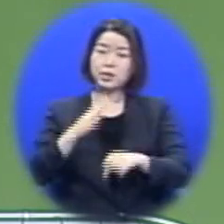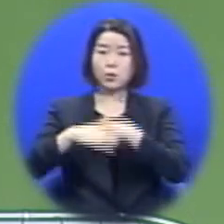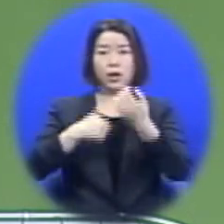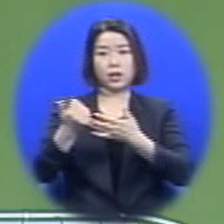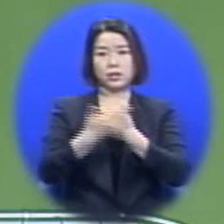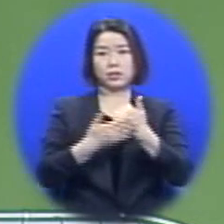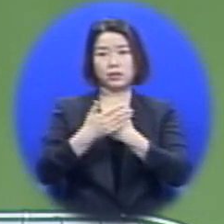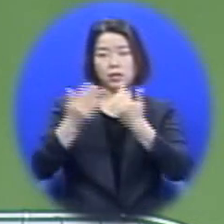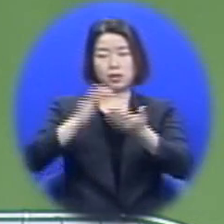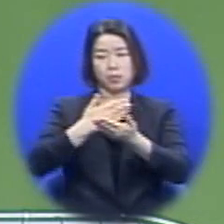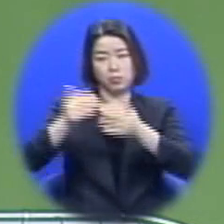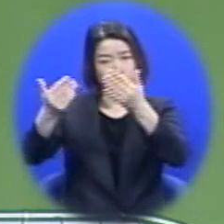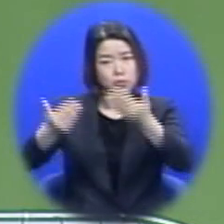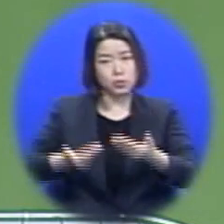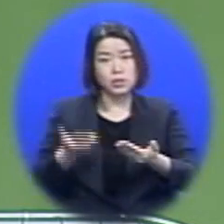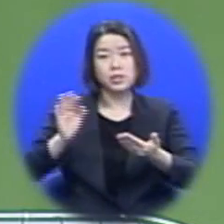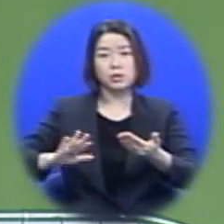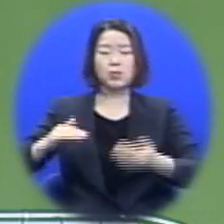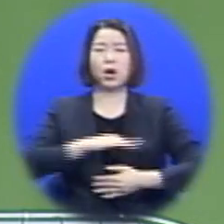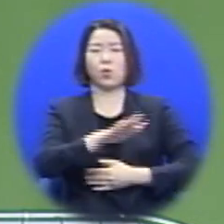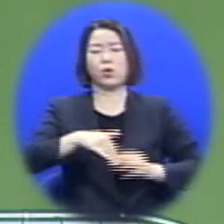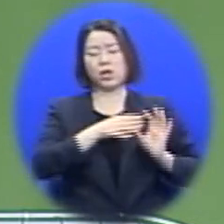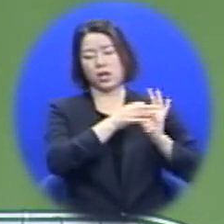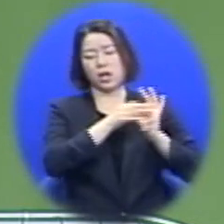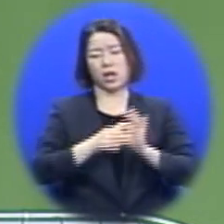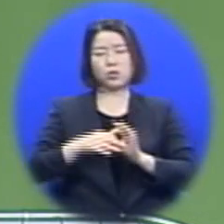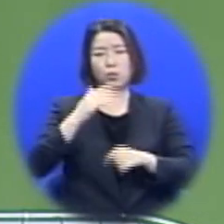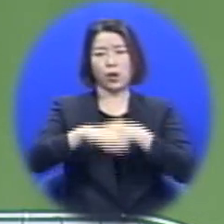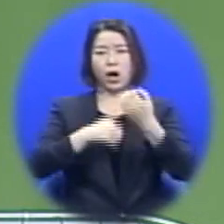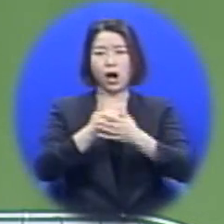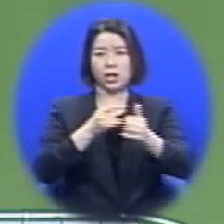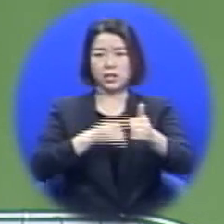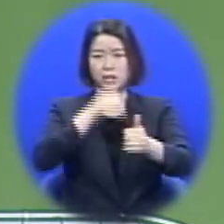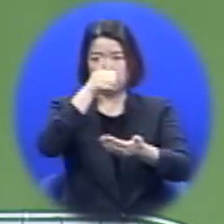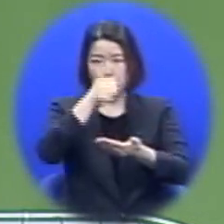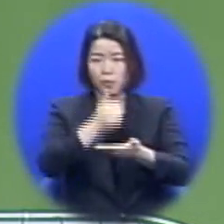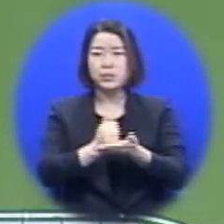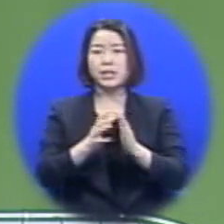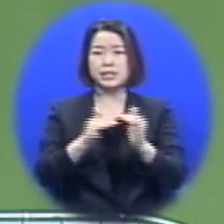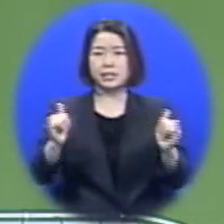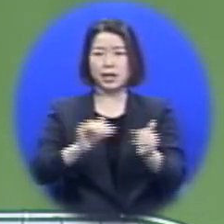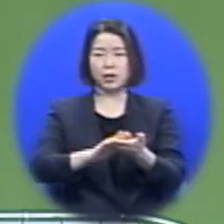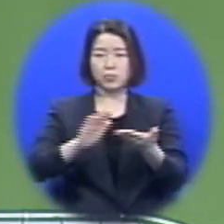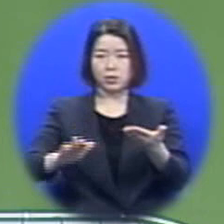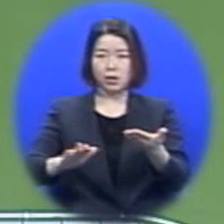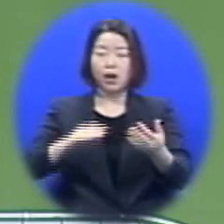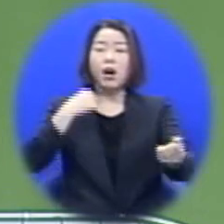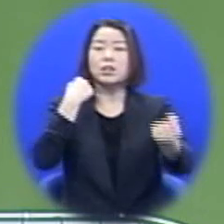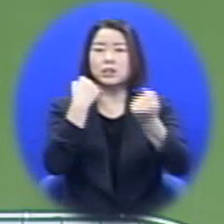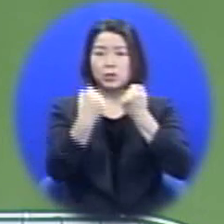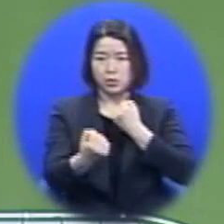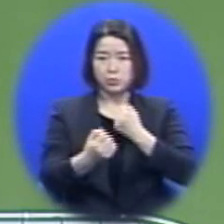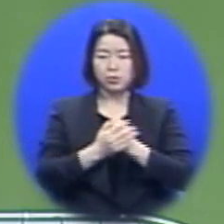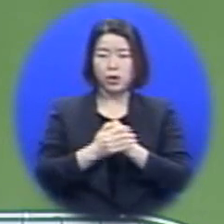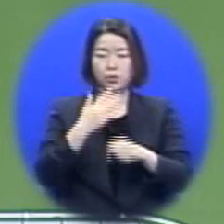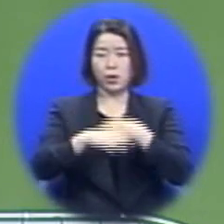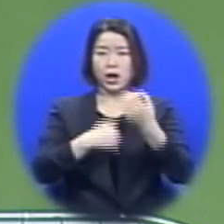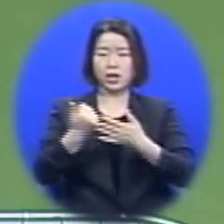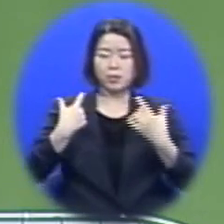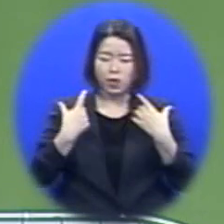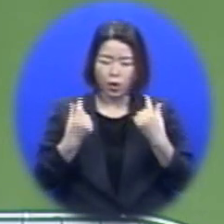베푸시지만 우리는 끊임없이 하나님에게 범죄하는 사람들입니다. 그럼에도 불구하고 하나님은 여전히